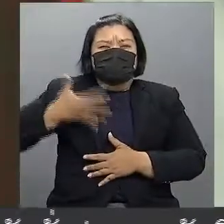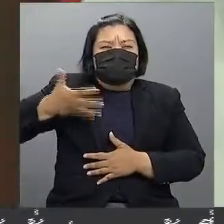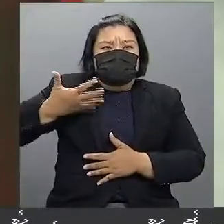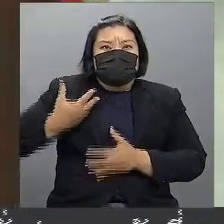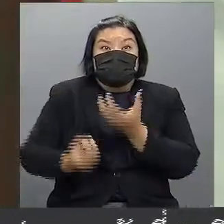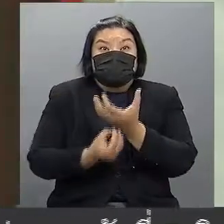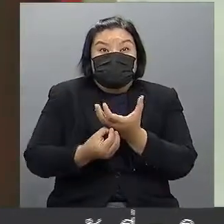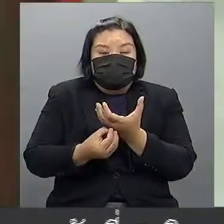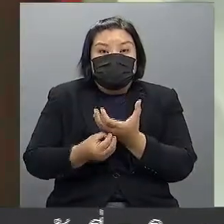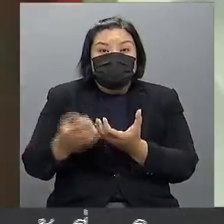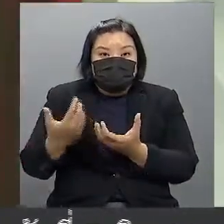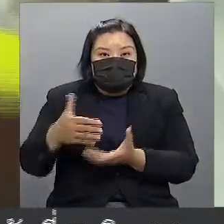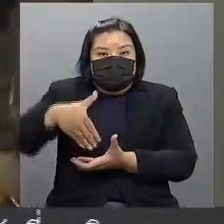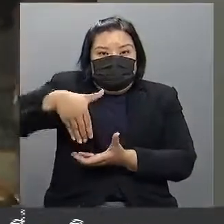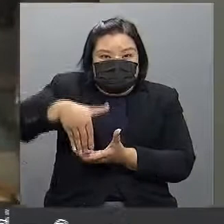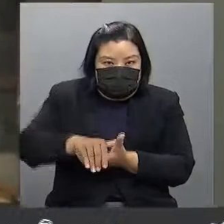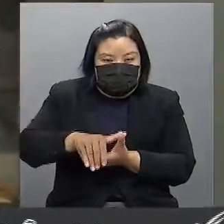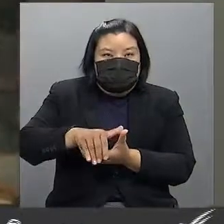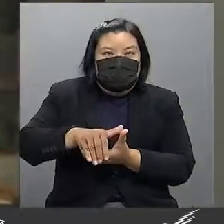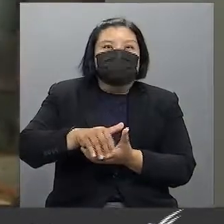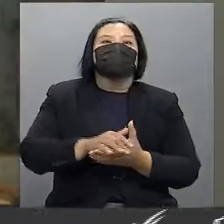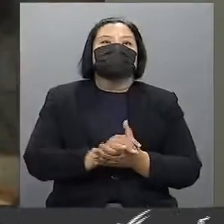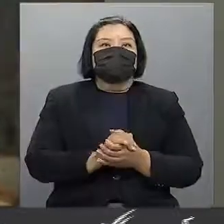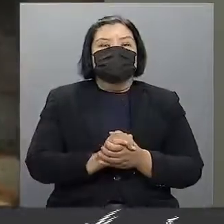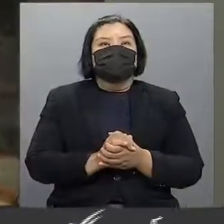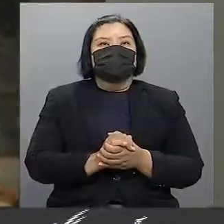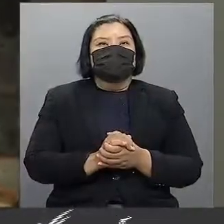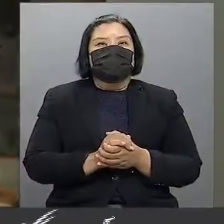พ์